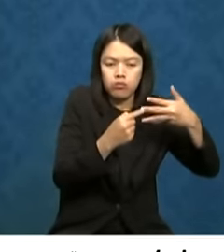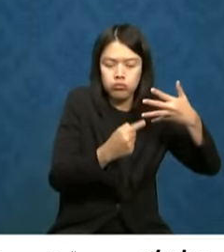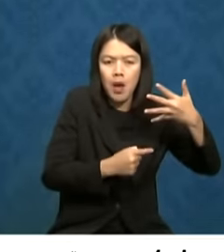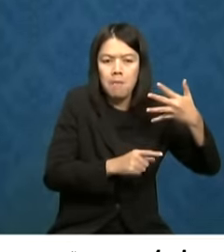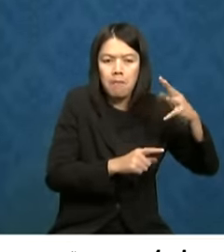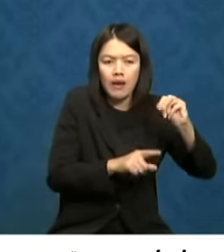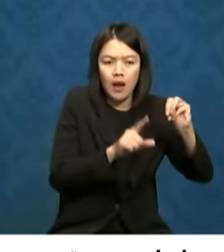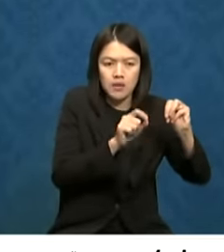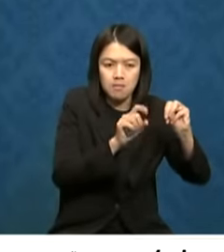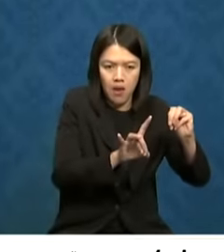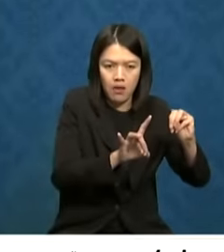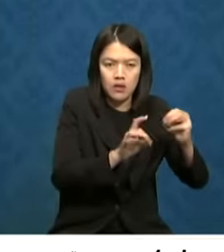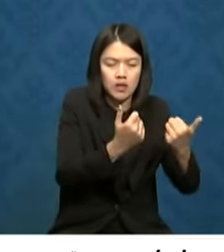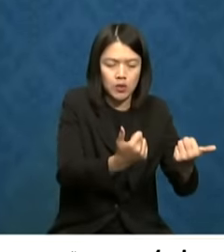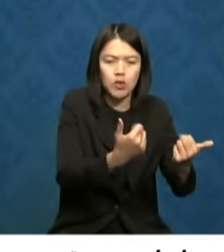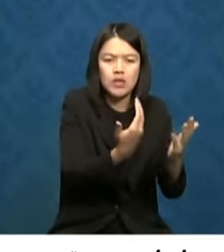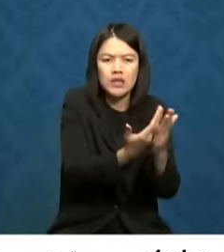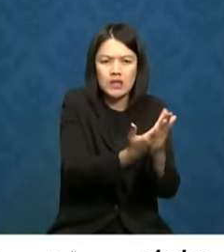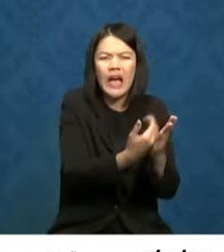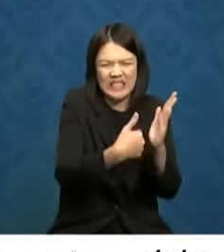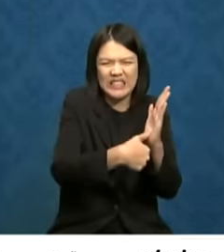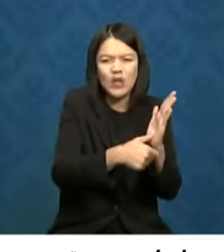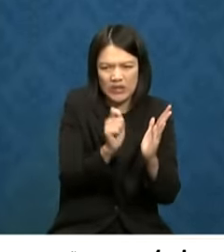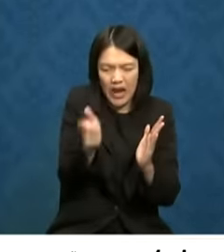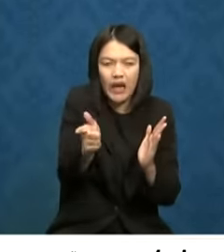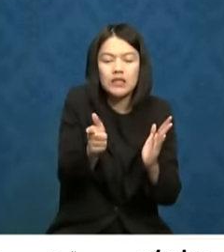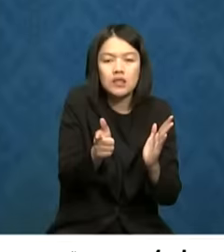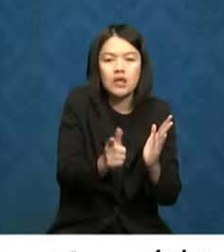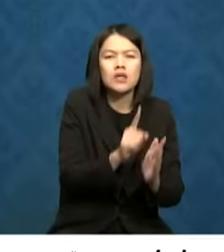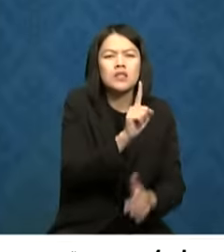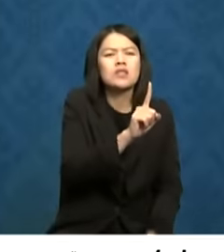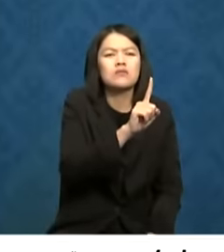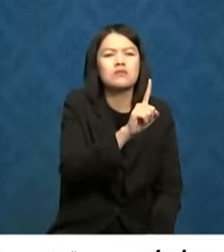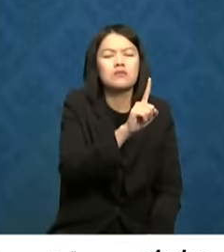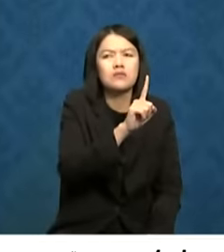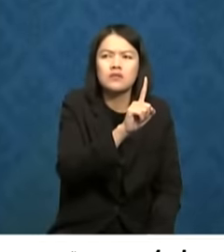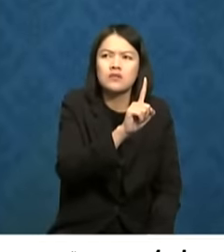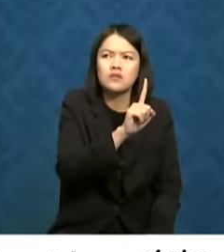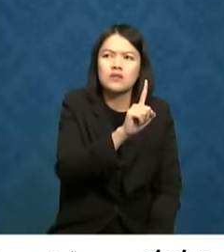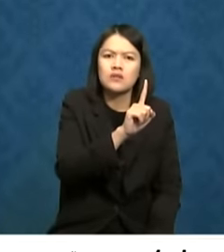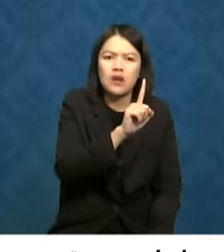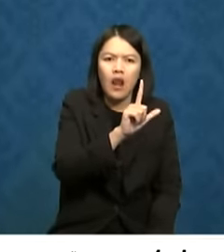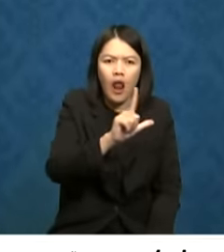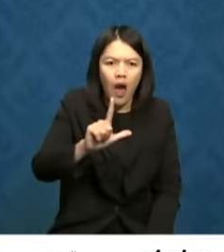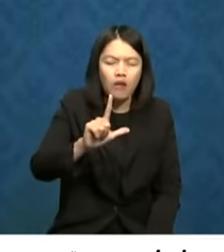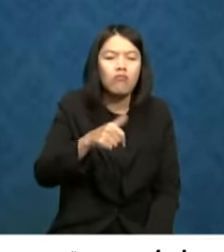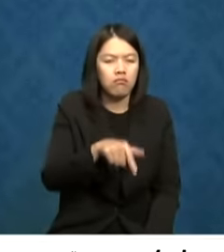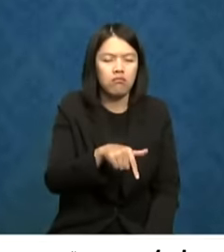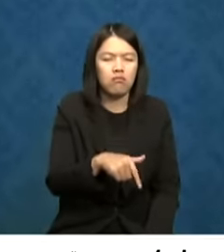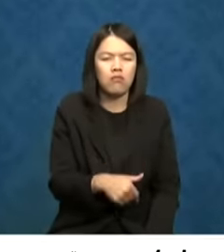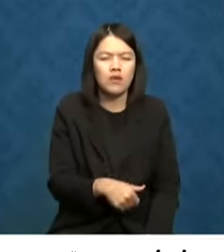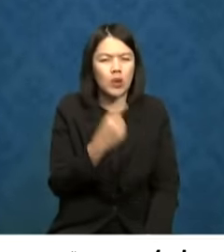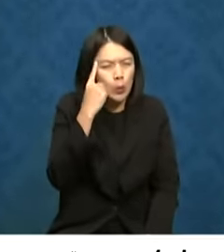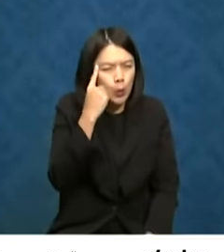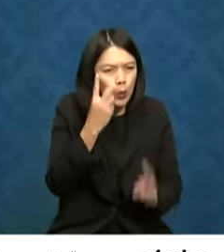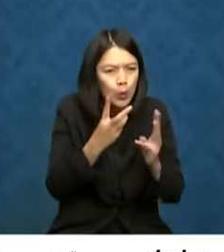28ซึ่งตอนนี้มีเงินที่จะต้องใช้หนี้อยู่ 1ล้านล้านบาทซึ่งตอนนี้ไม่มีกรรมวิธี